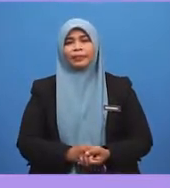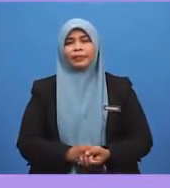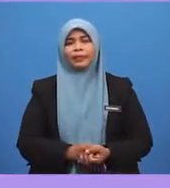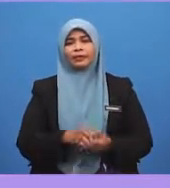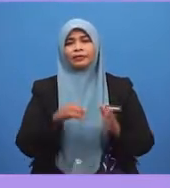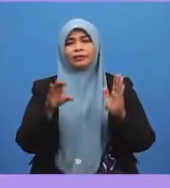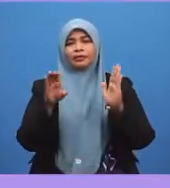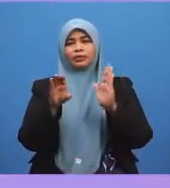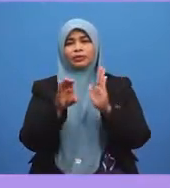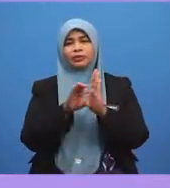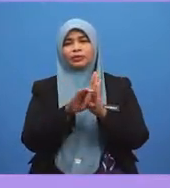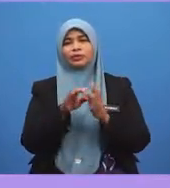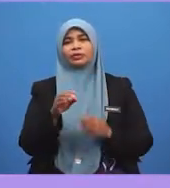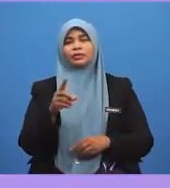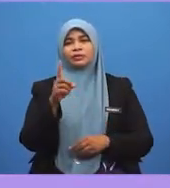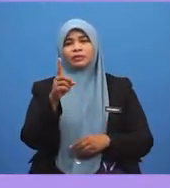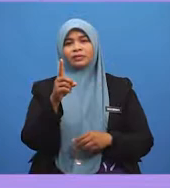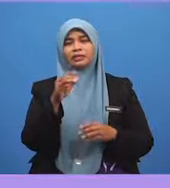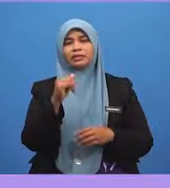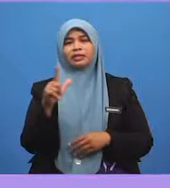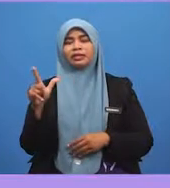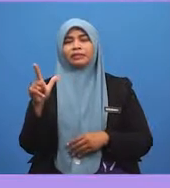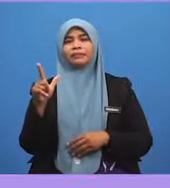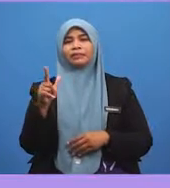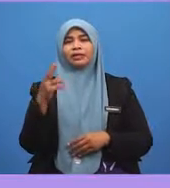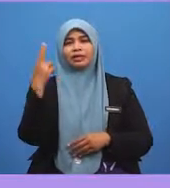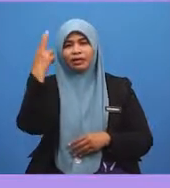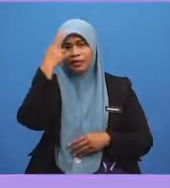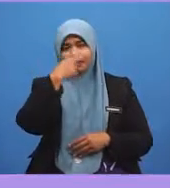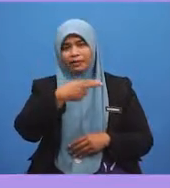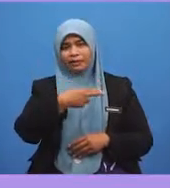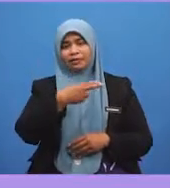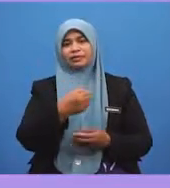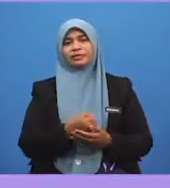Kata arah yang pertama ialah hadapan.